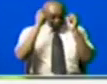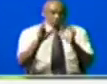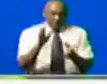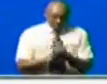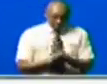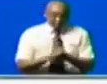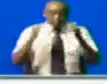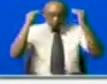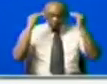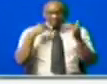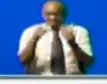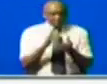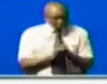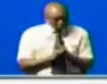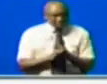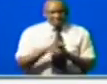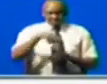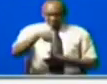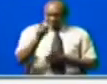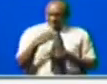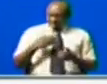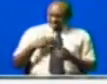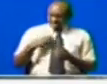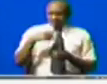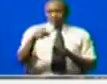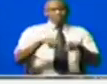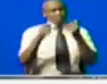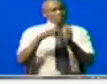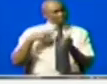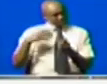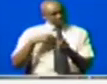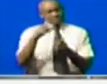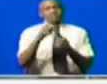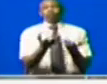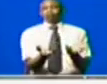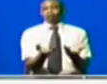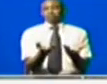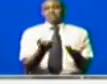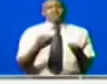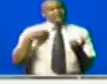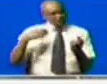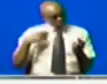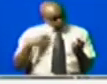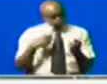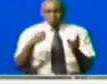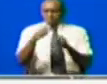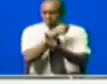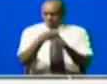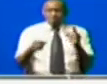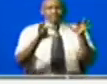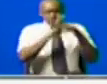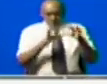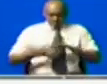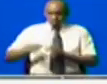la kutaka Raila Odinga ahukumiwa kwa tuhuma za uhaini. Wakati huo, mwanaharakati Okeo Mtata amepata pigo baada